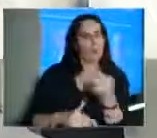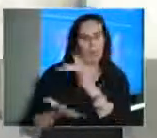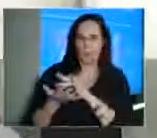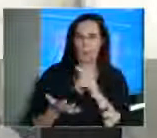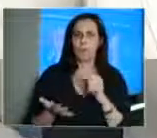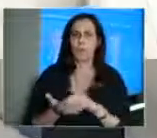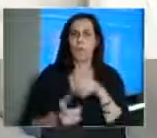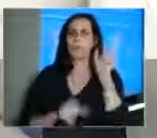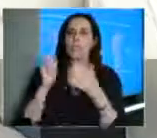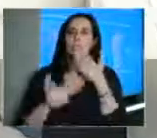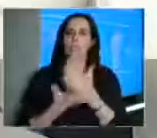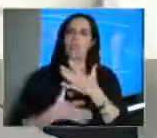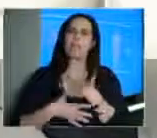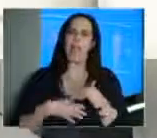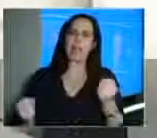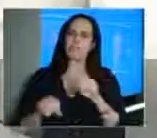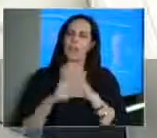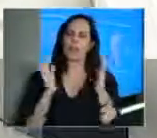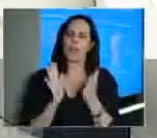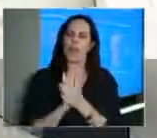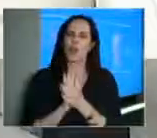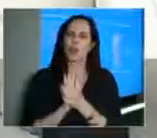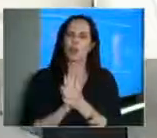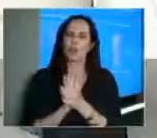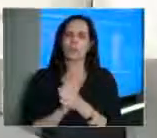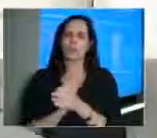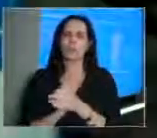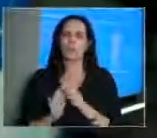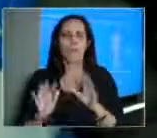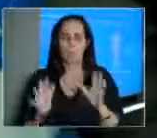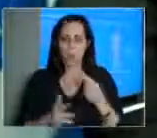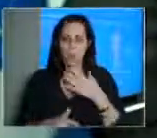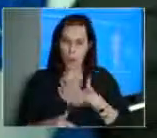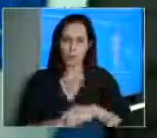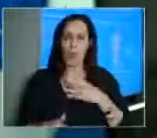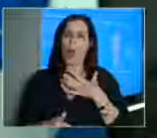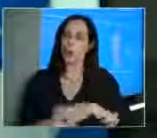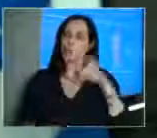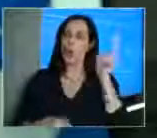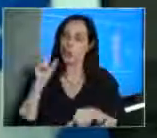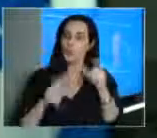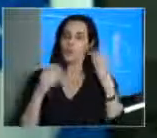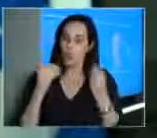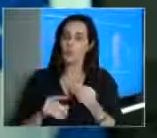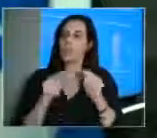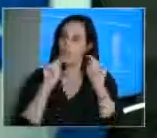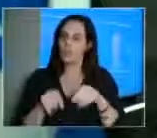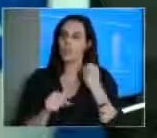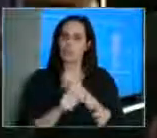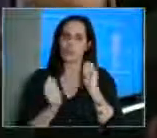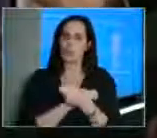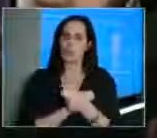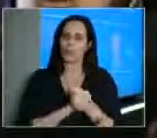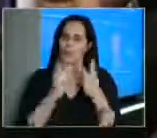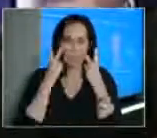מפני שלאזרחי ישראל נמאס בכלל מכל ההגדרות האלה. מה שהם רוצים, הם רוצים שאנשים טובים יבואו ויעשו שינוי.